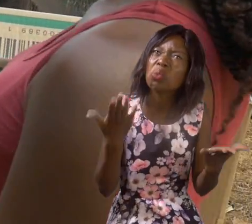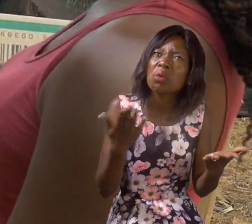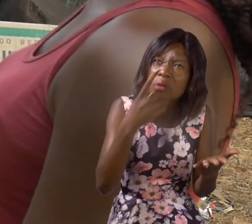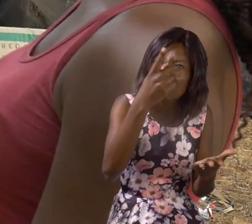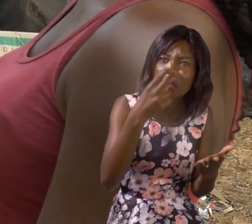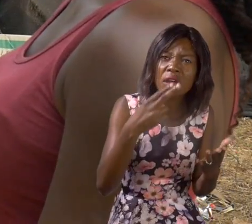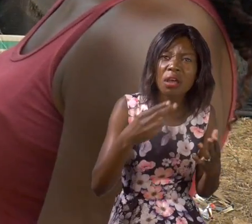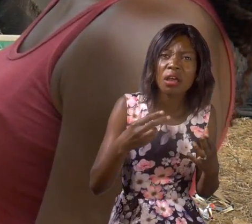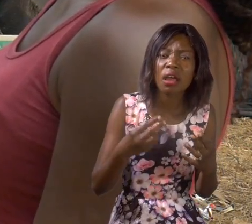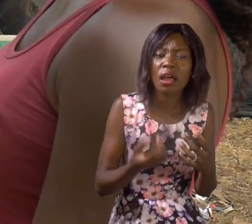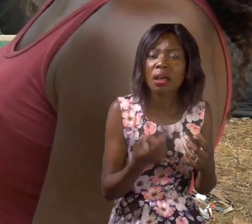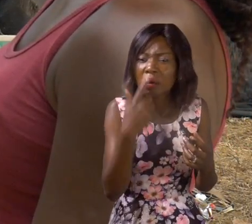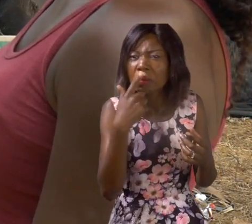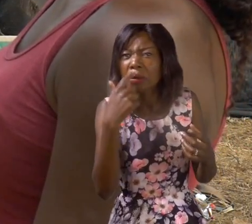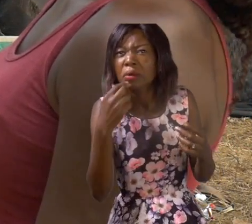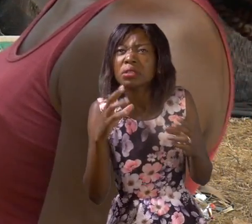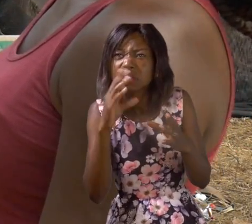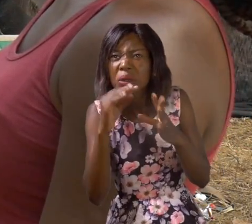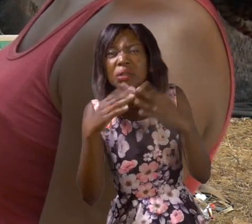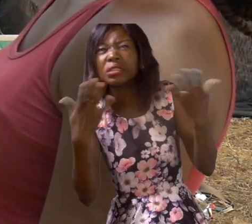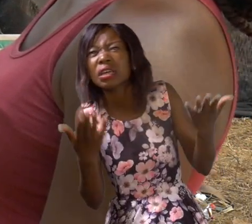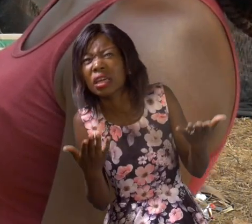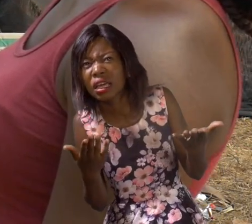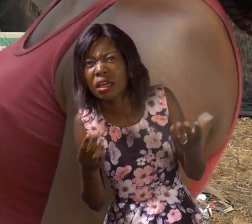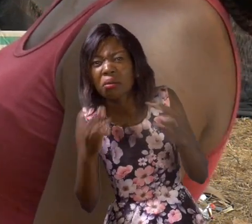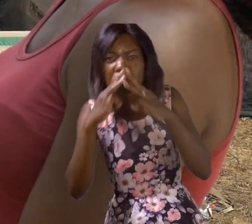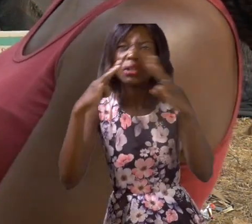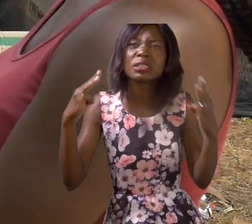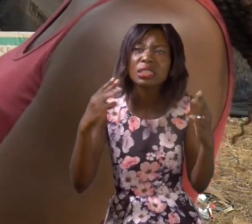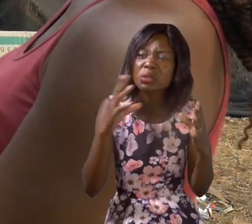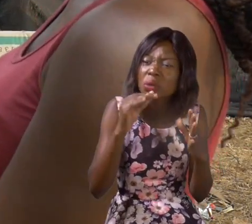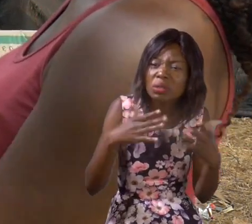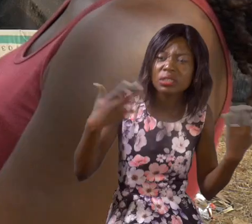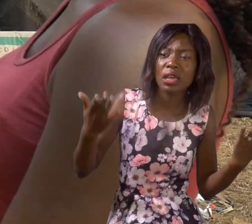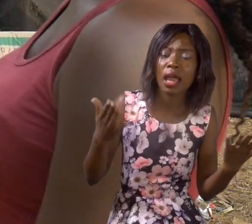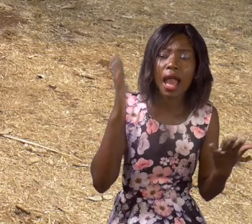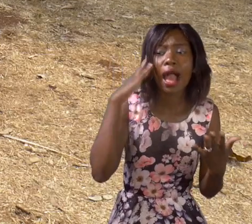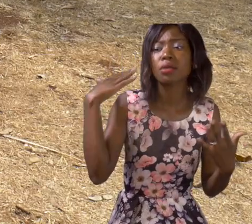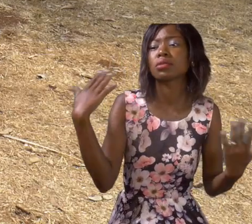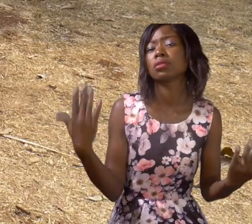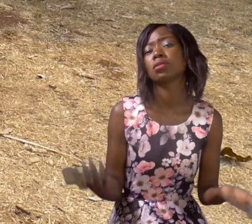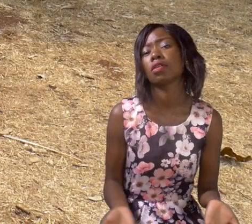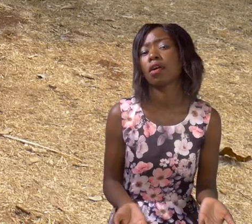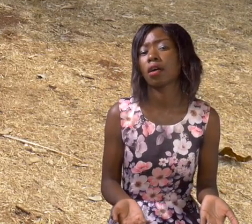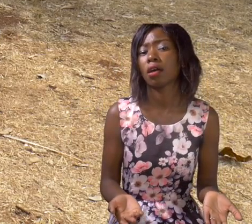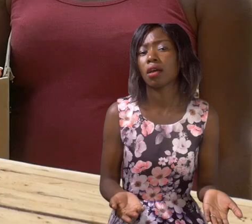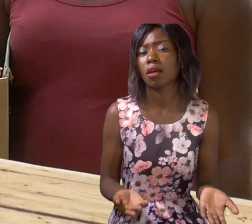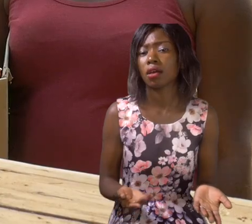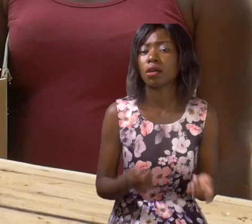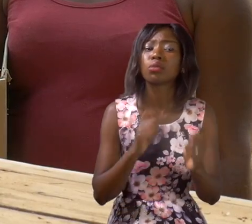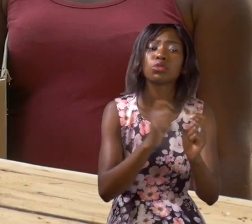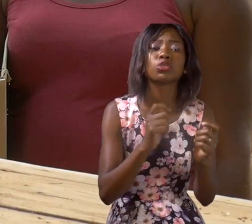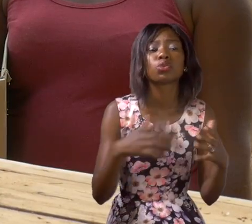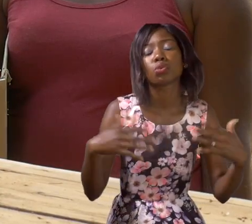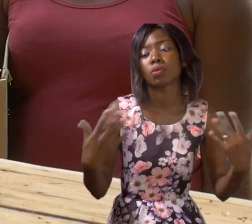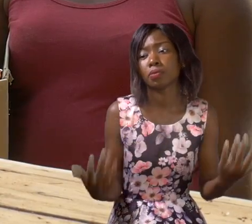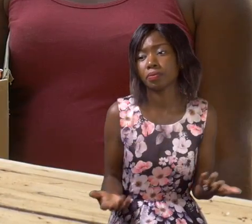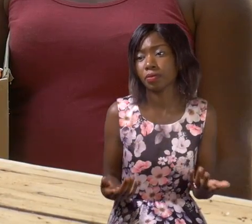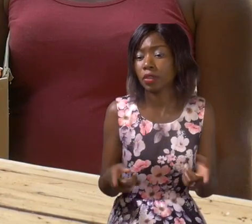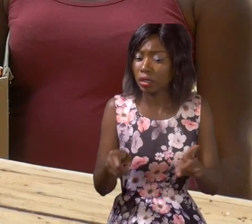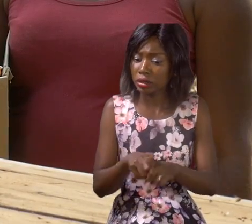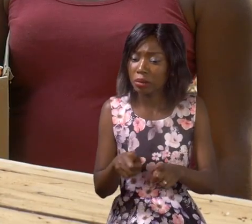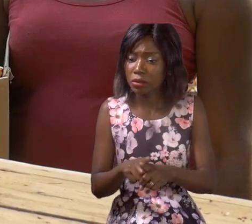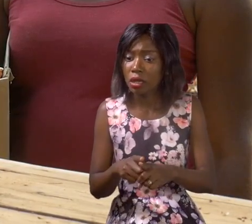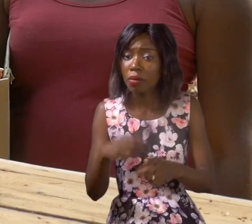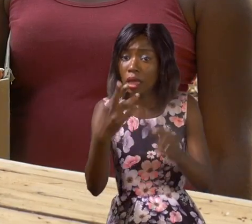kutaura mapolicies. Uri kuona manje ndoparozonzi chingovhota apa. Vanhu vanga vangovhota apa. Hasi kunzwa kuti ndirikuvhota. Funga wina hama iwewe. Kana pasi samunhu anokwanisa kutaura